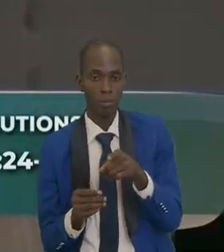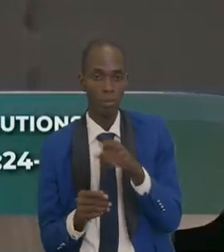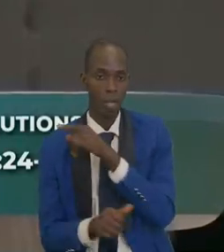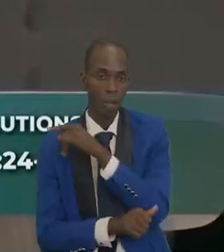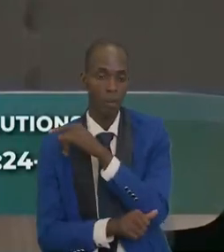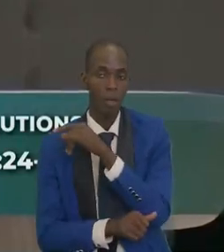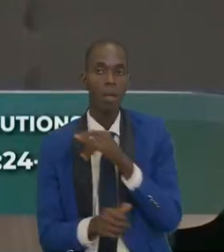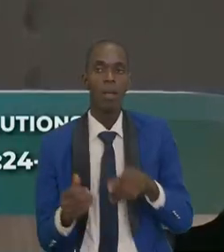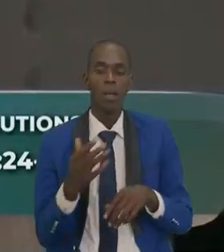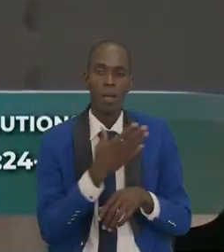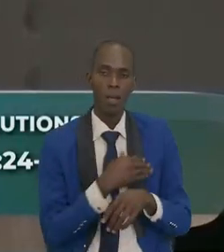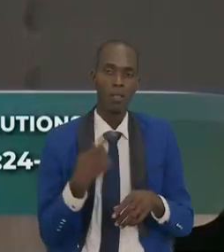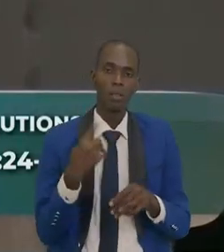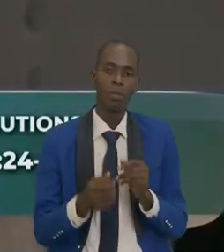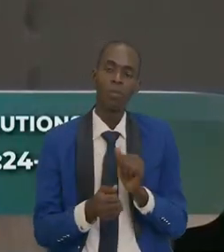haut.